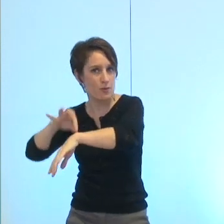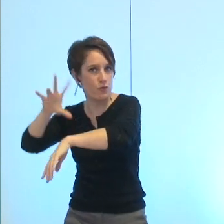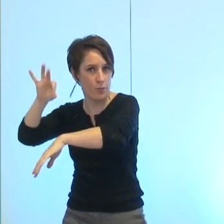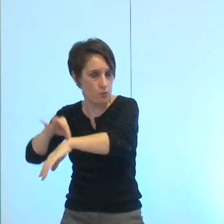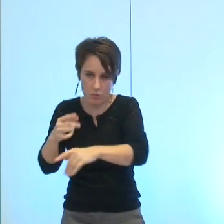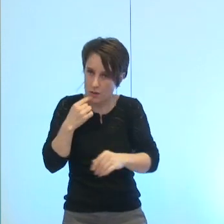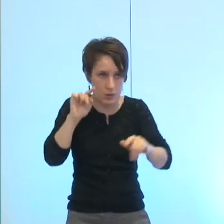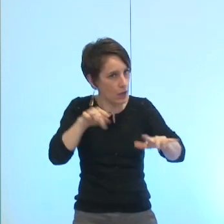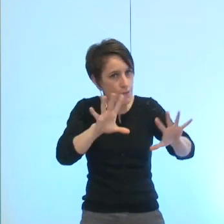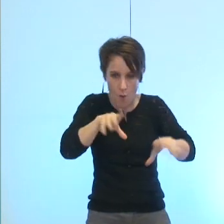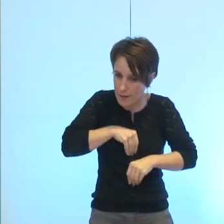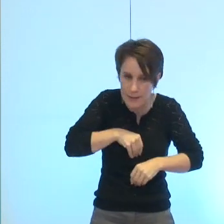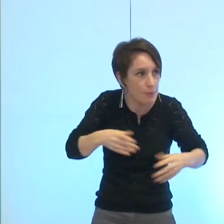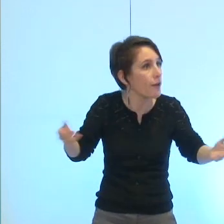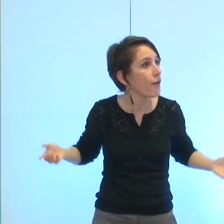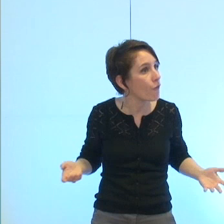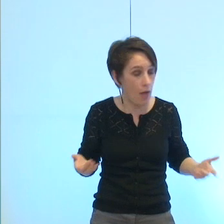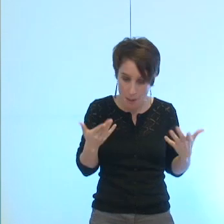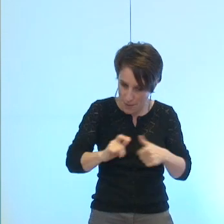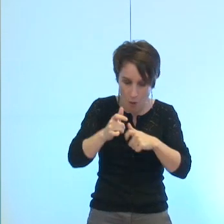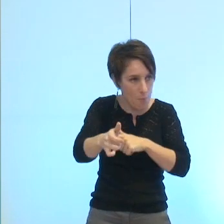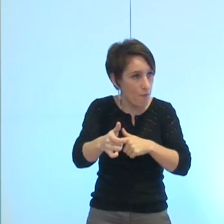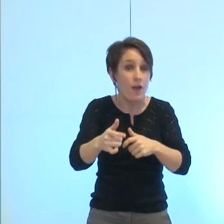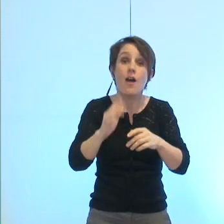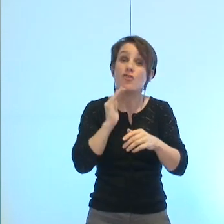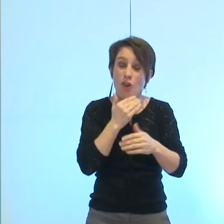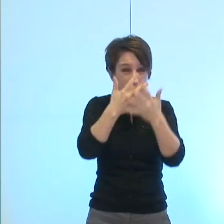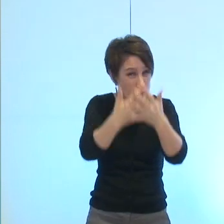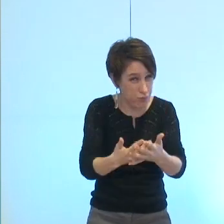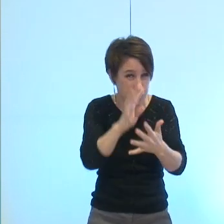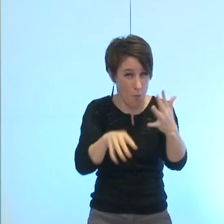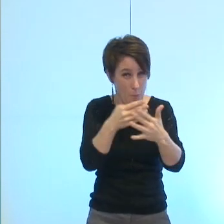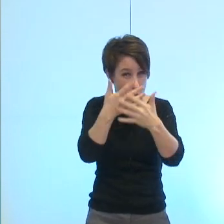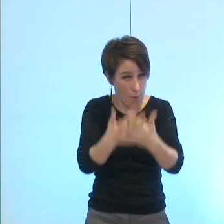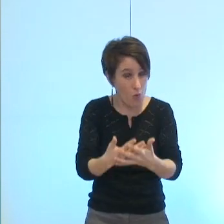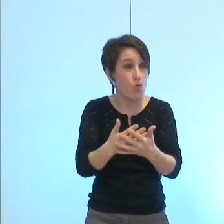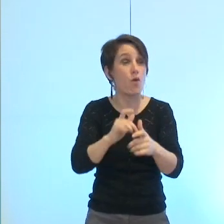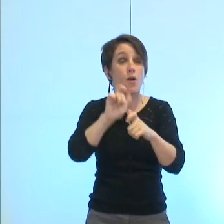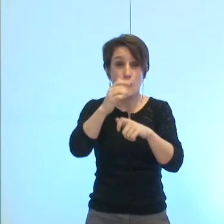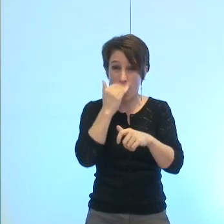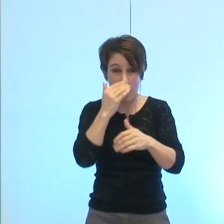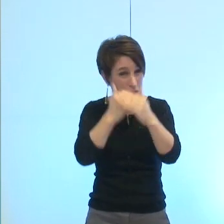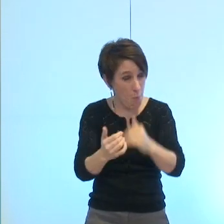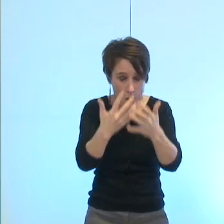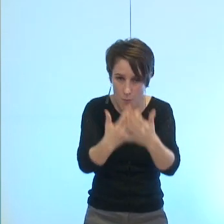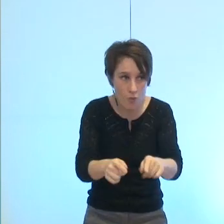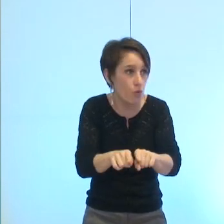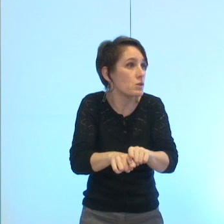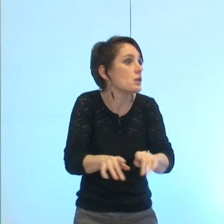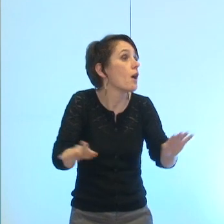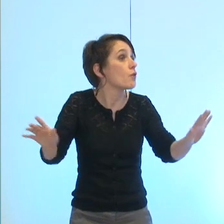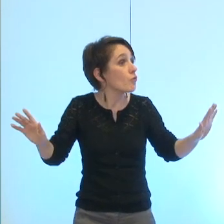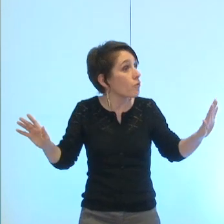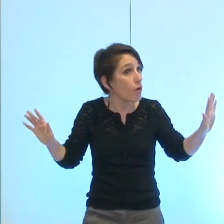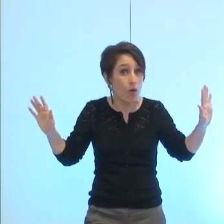janvier sera également chargé avec le débat budgétaire suite février le sera avec le vote du budget on ne peut pas à la fois